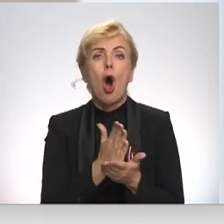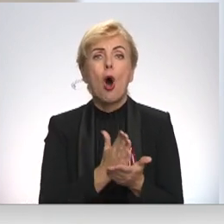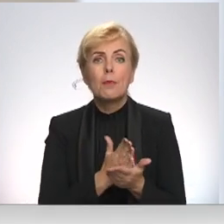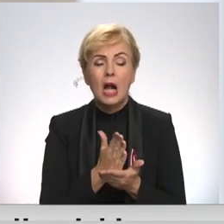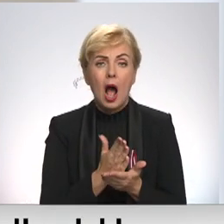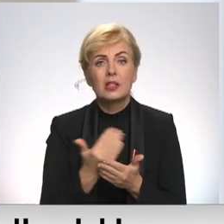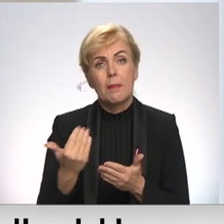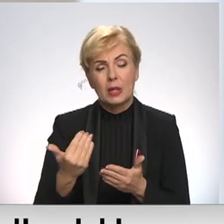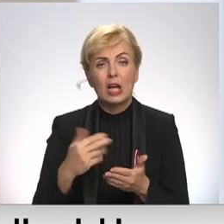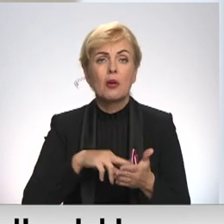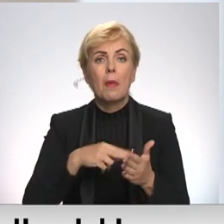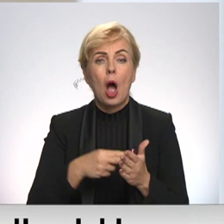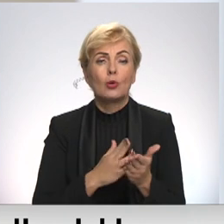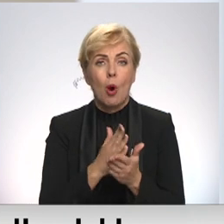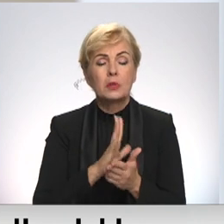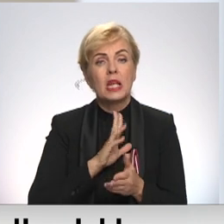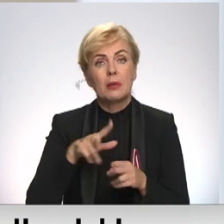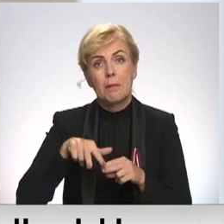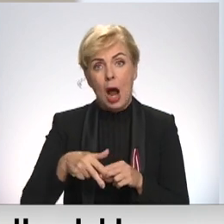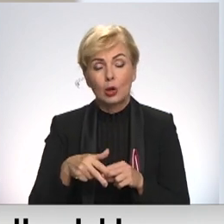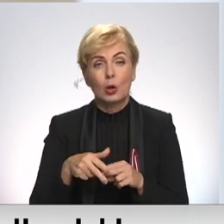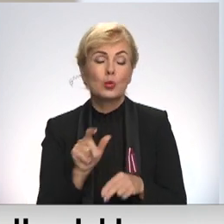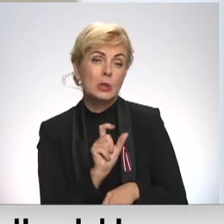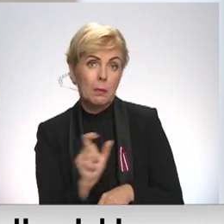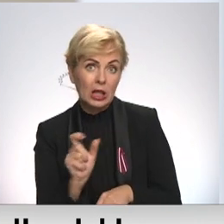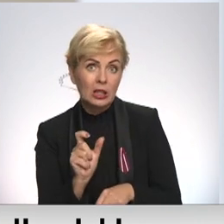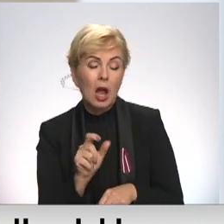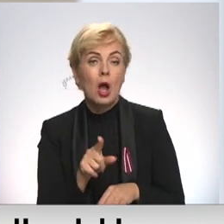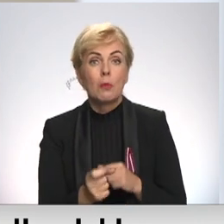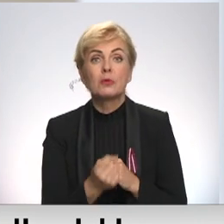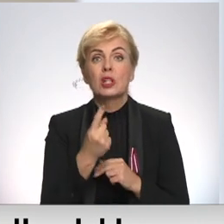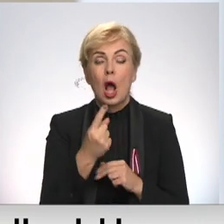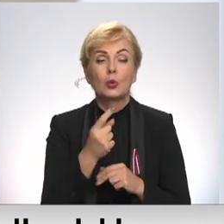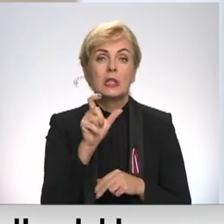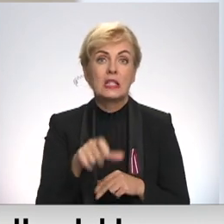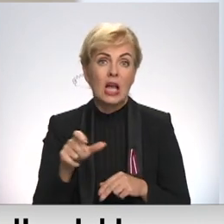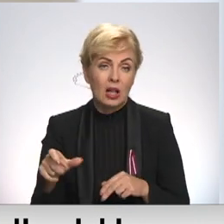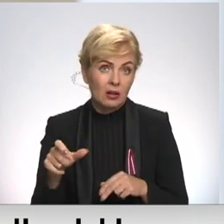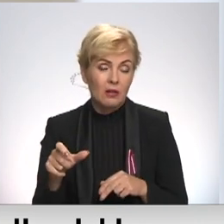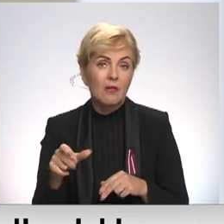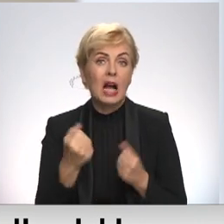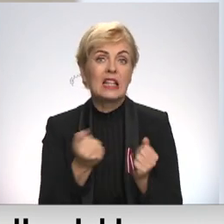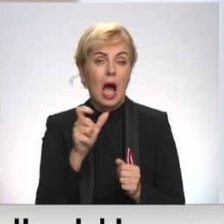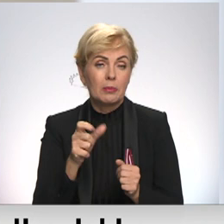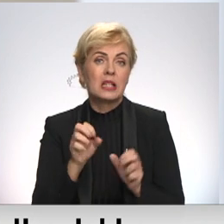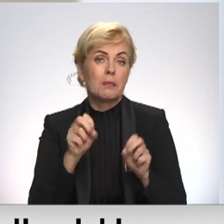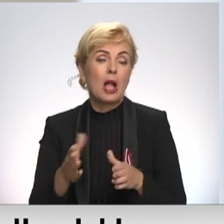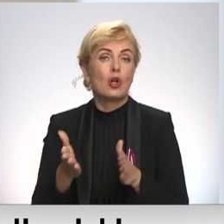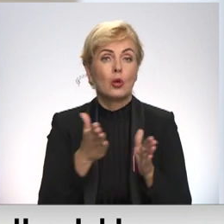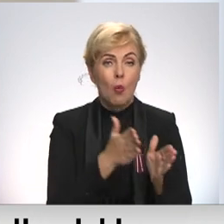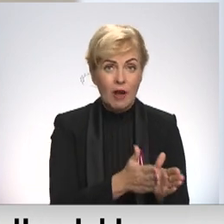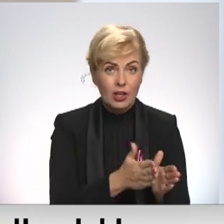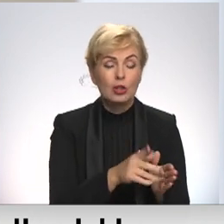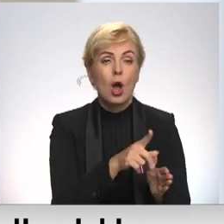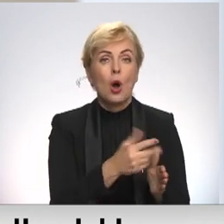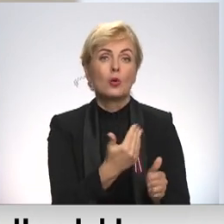kur plānotās operācijas ir pārtrauktas uz brīdi. Līdz ar to mums radās tie cilvēki resursi novirzīšanai, kuri ir no opera bloka